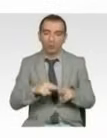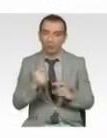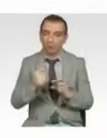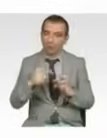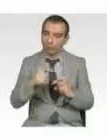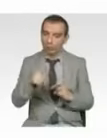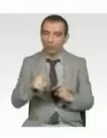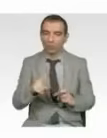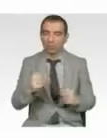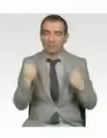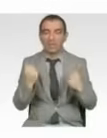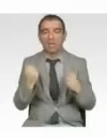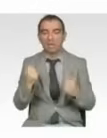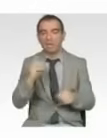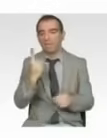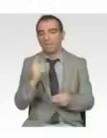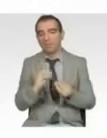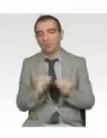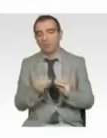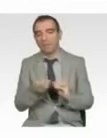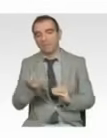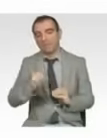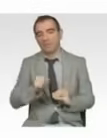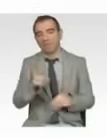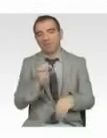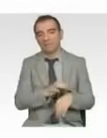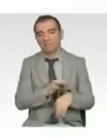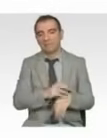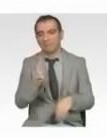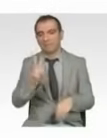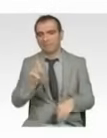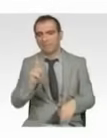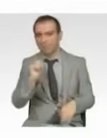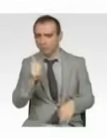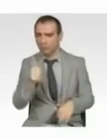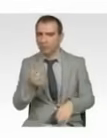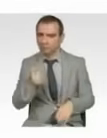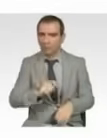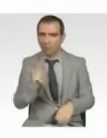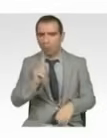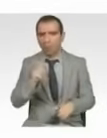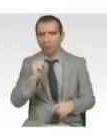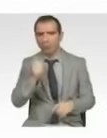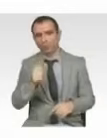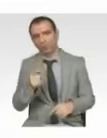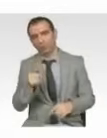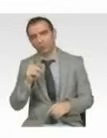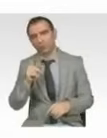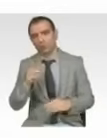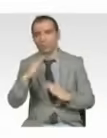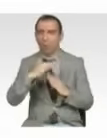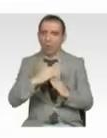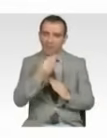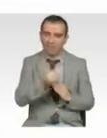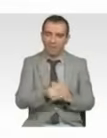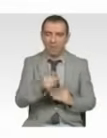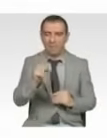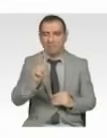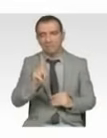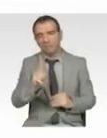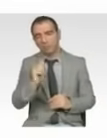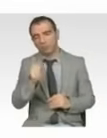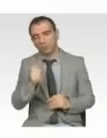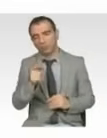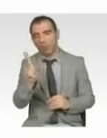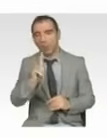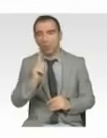bir sağlıkla ilgili bir problemde kullanacağınız zaman mesela 21 gün kullanıp 10 gün ara verip tekrar 21 gün kullanabilirsiniz. Anladım. Ama